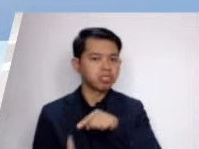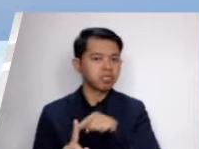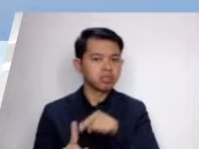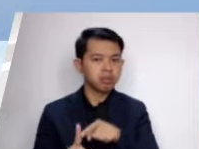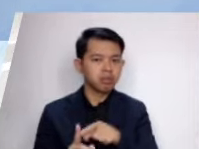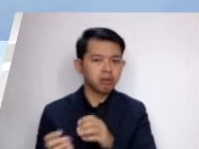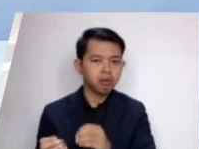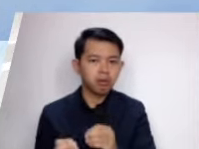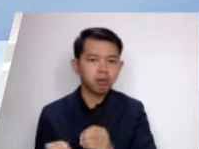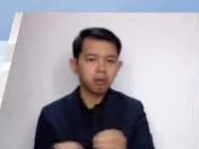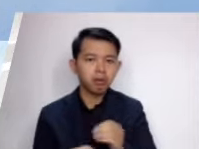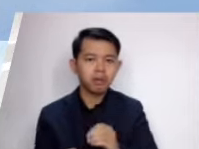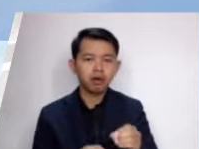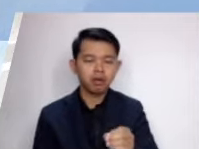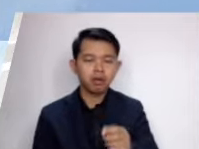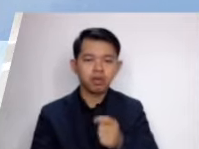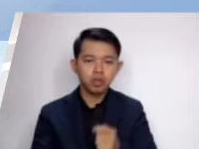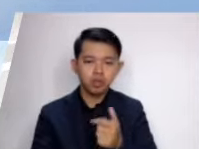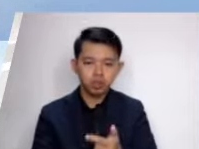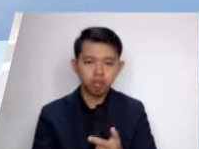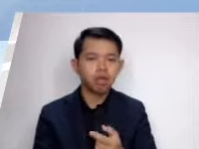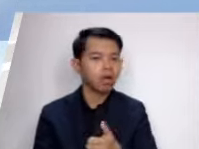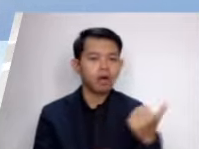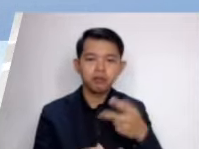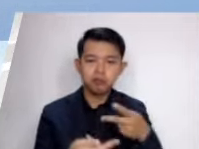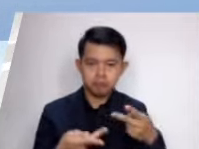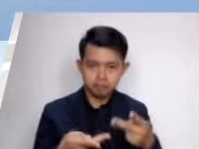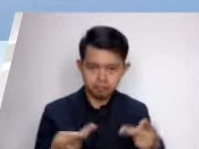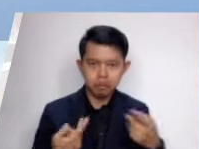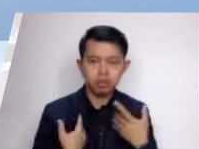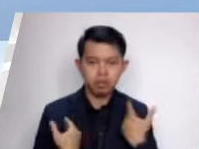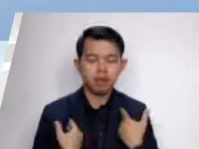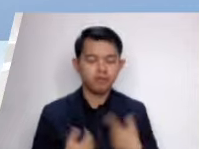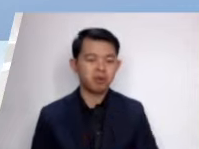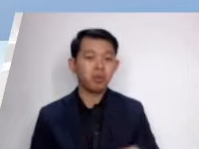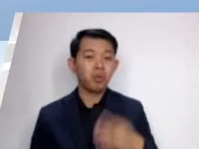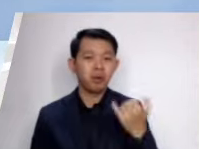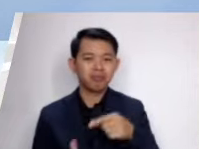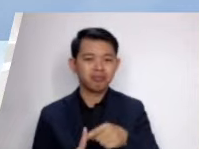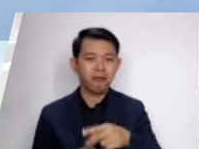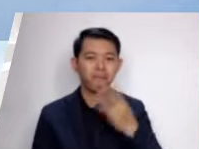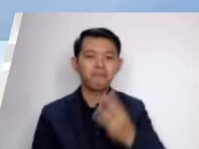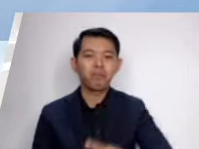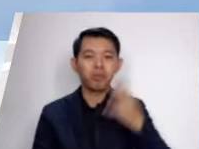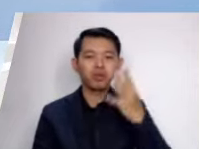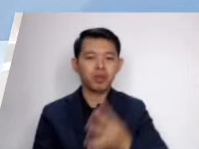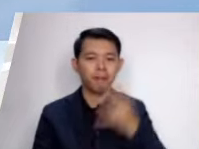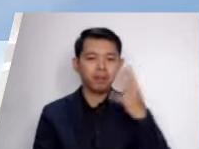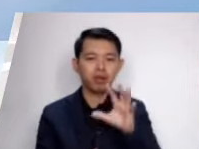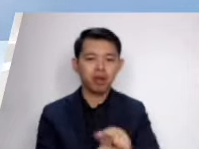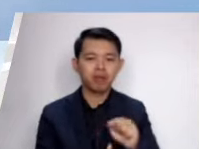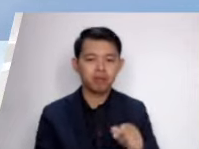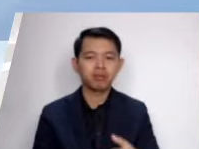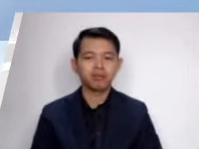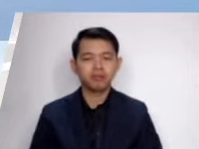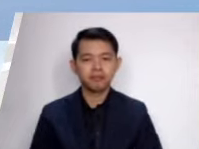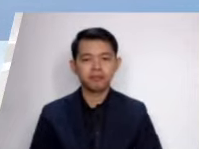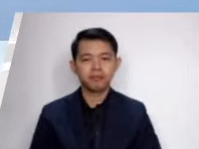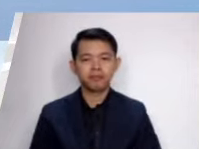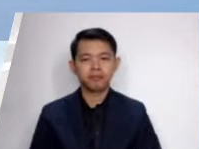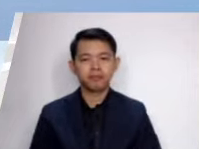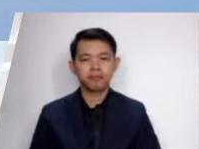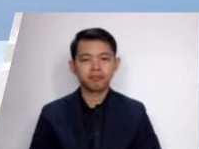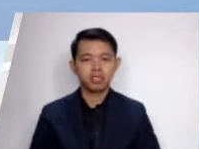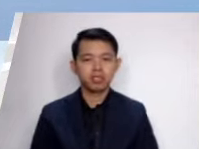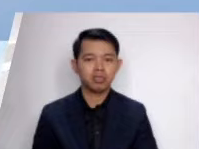Ito na ay ikaapat na beses na naaresto siya dahil sa illegal na droga bukod sa iba pang kasong kinasangkutan niya. Hindi iniharap ng mga pulis ang suspek sa